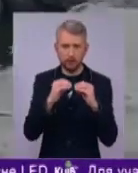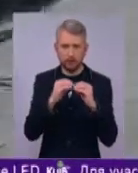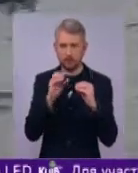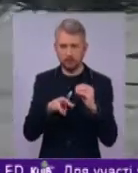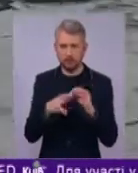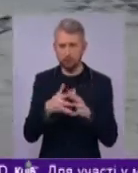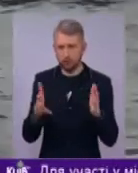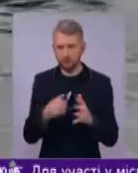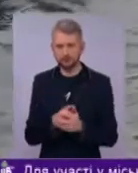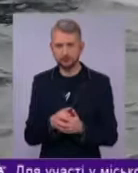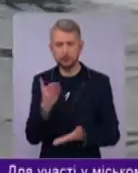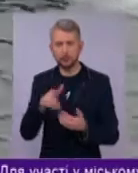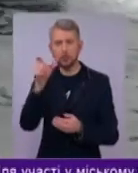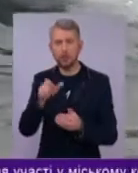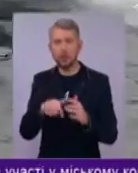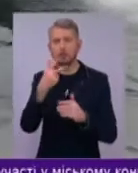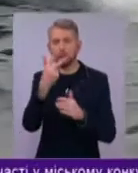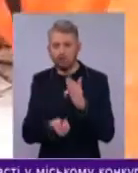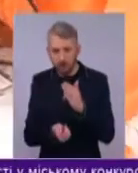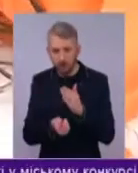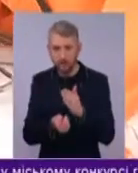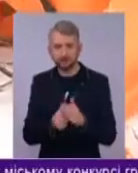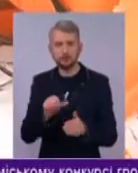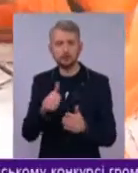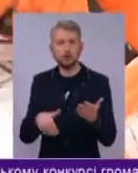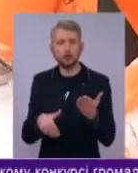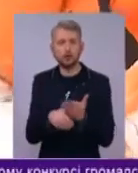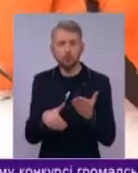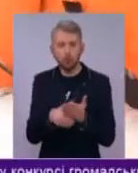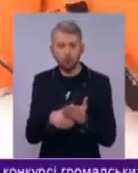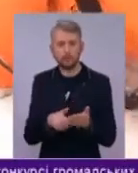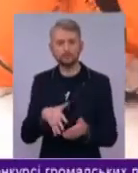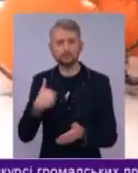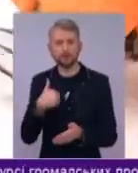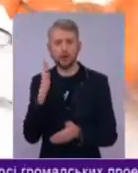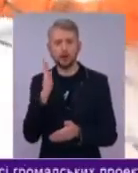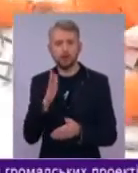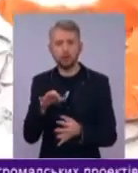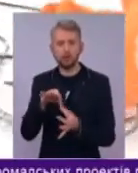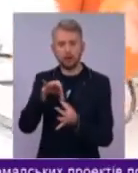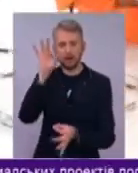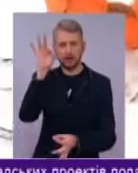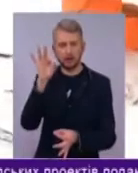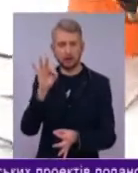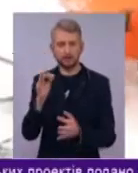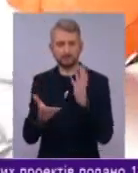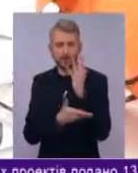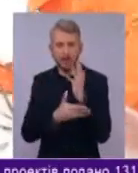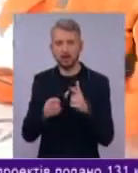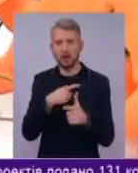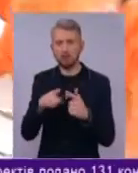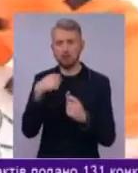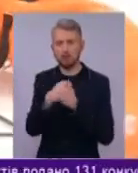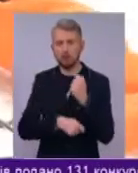більше. Проте, якщо людина провалилася під лід, при першій допомозі в нагоді стане гілка дерева або ж мотузка. Її рятувальники